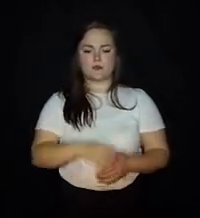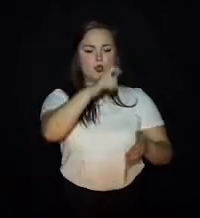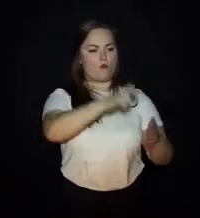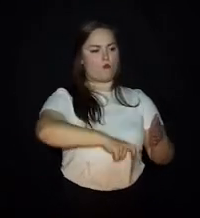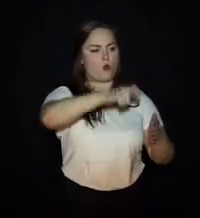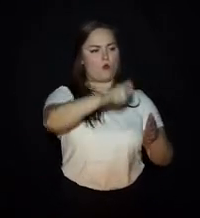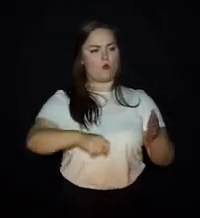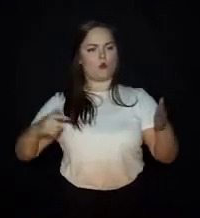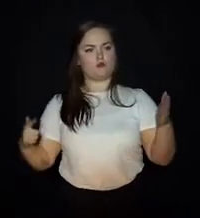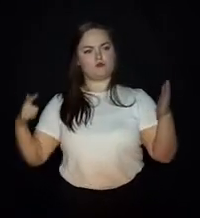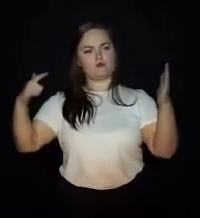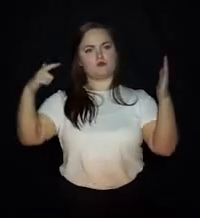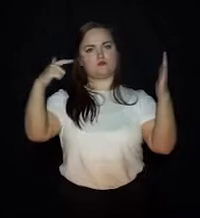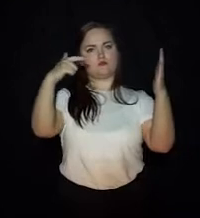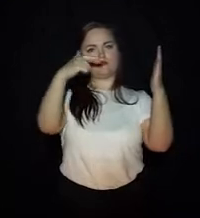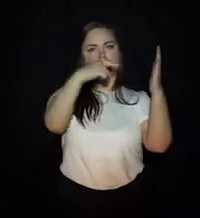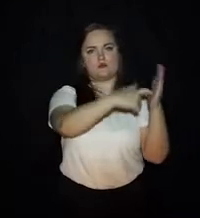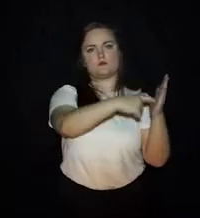Så krasjet de.